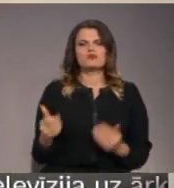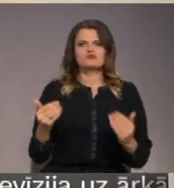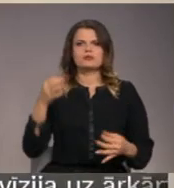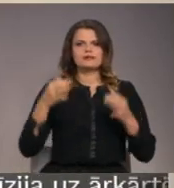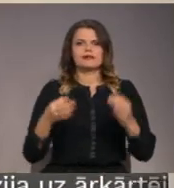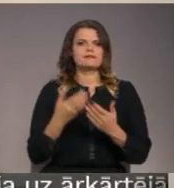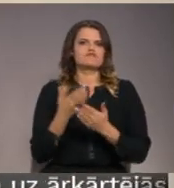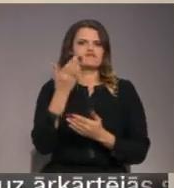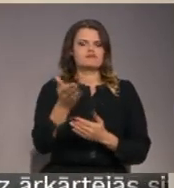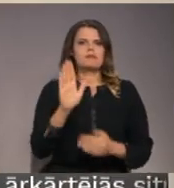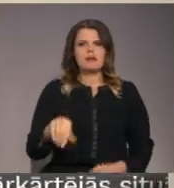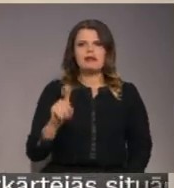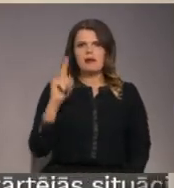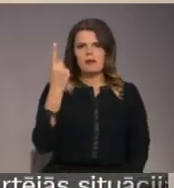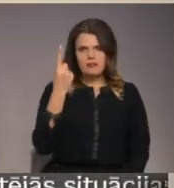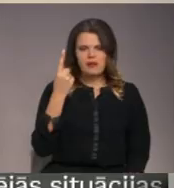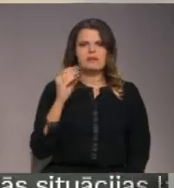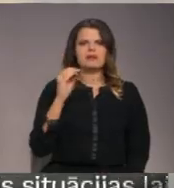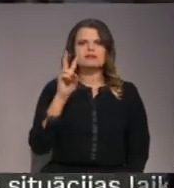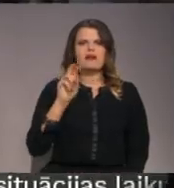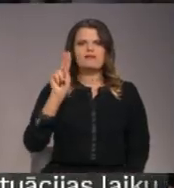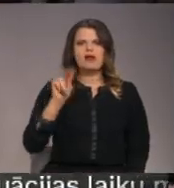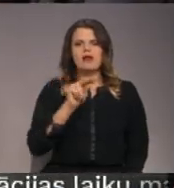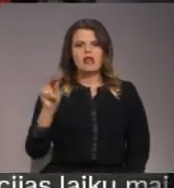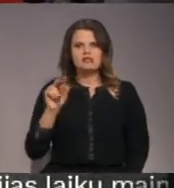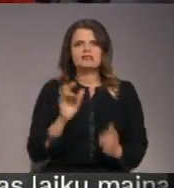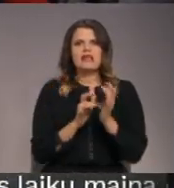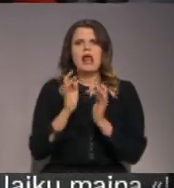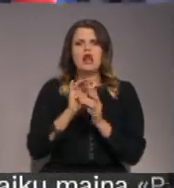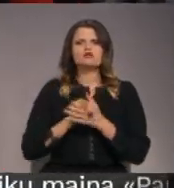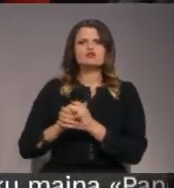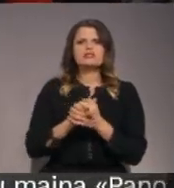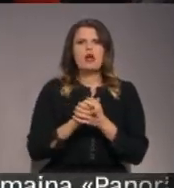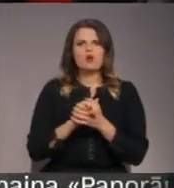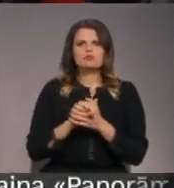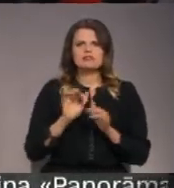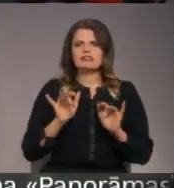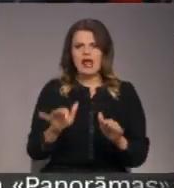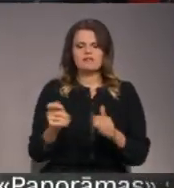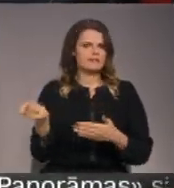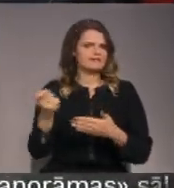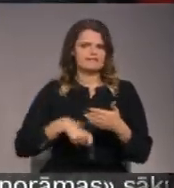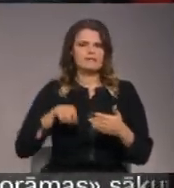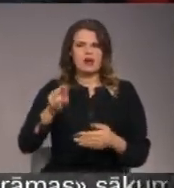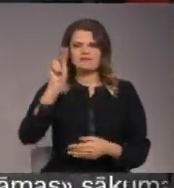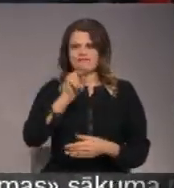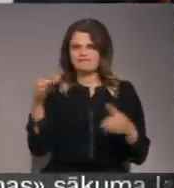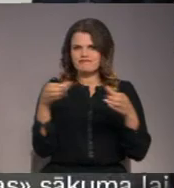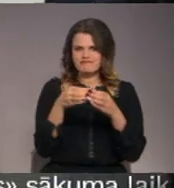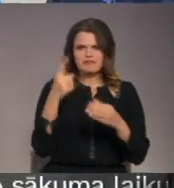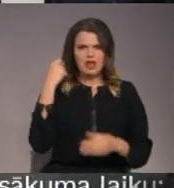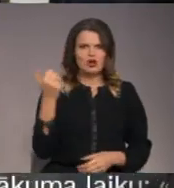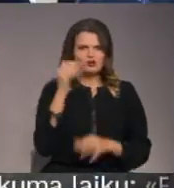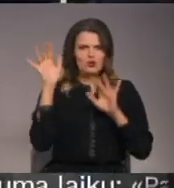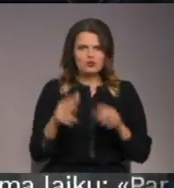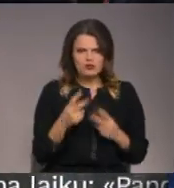pieteikumu par pirmās evaņģēliskās Jēzus draudzes darbības izbeigšanu. Šī draudze plašākās sabiedrības redzeslokā nonāca pērn